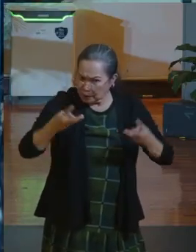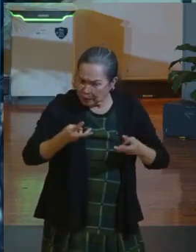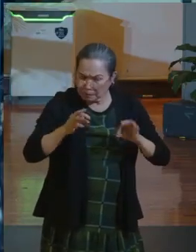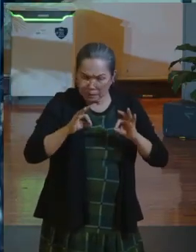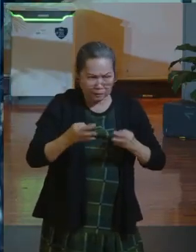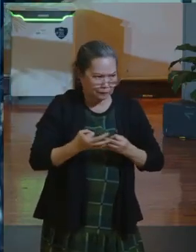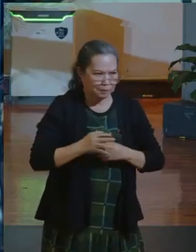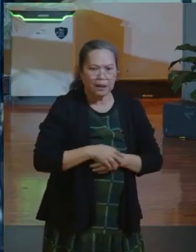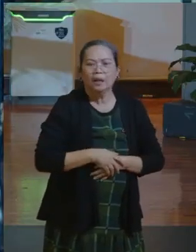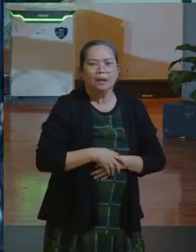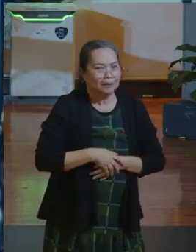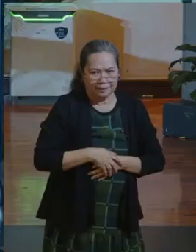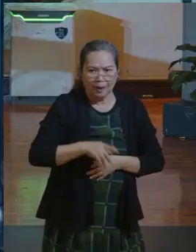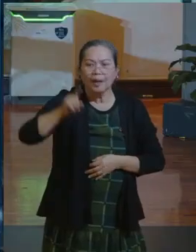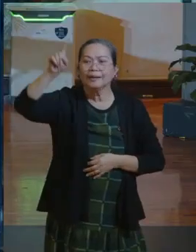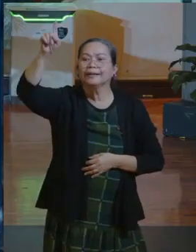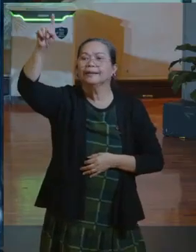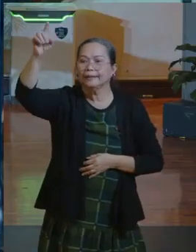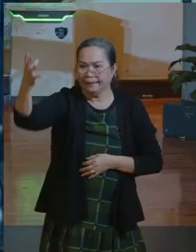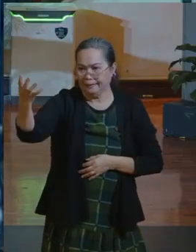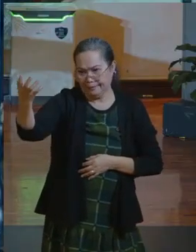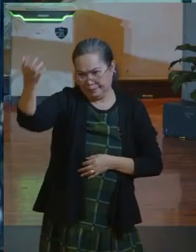of God. Hindi nyo alam yun?